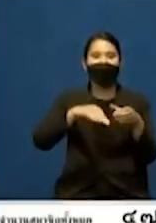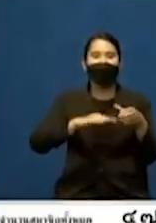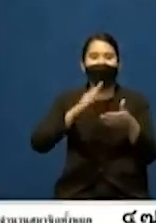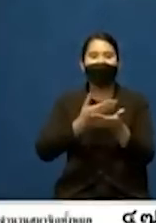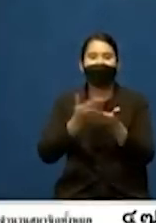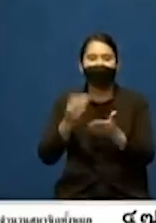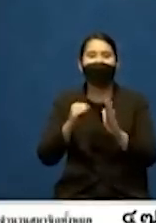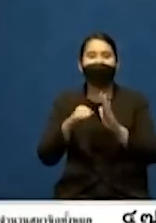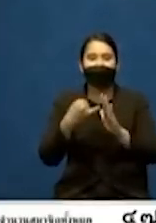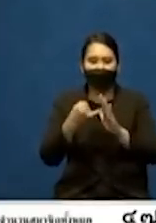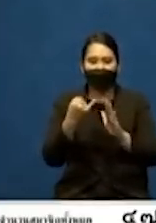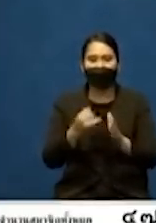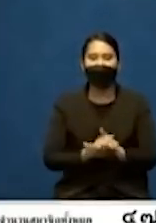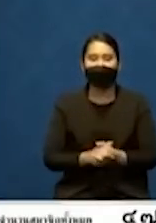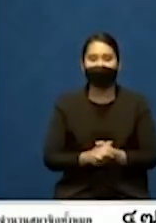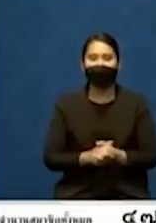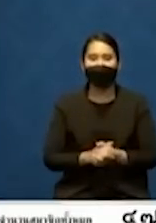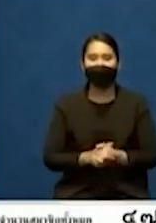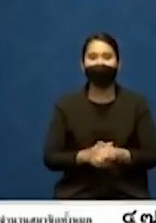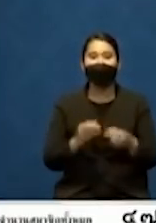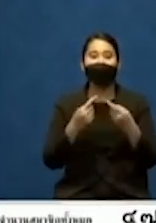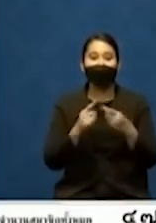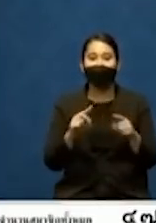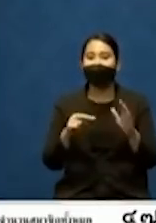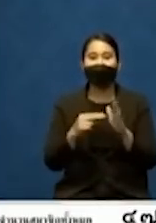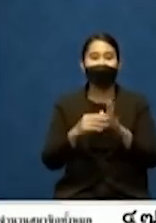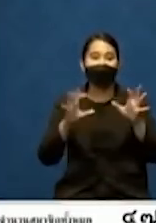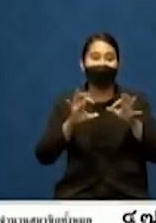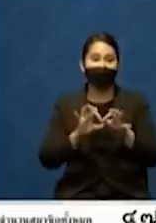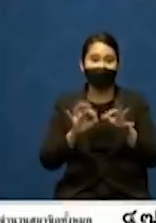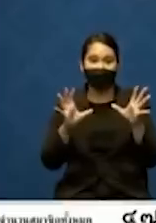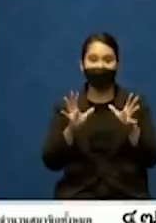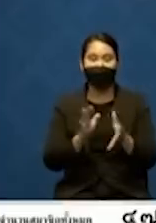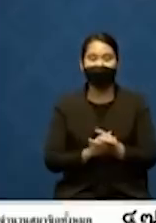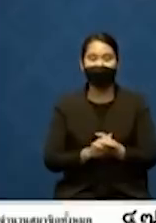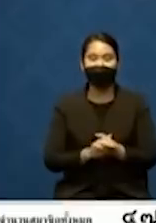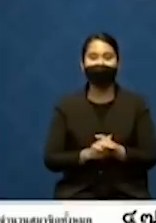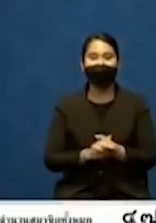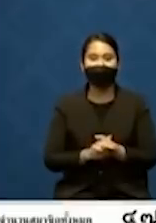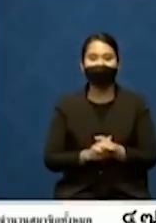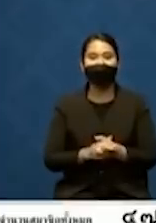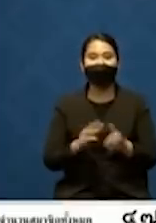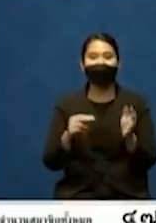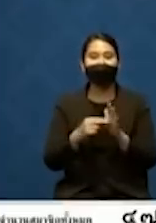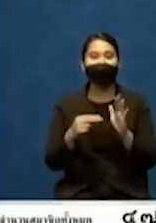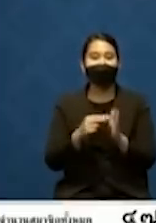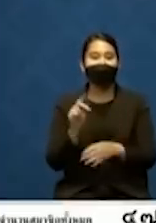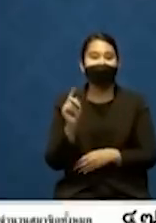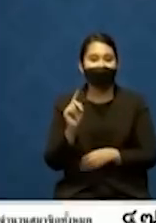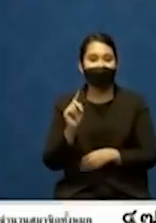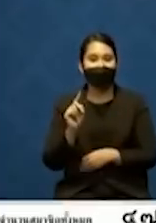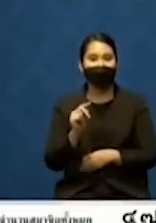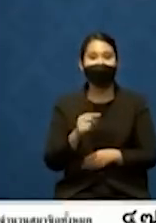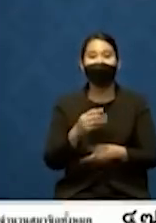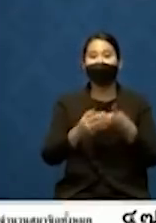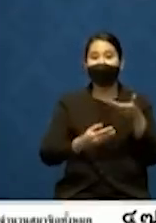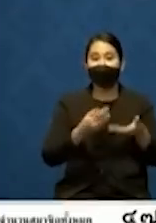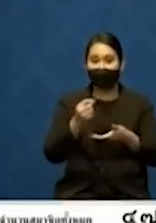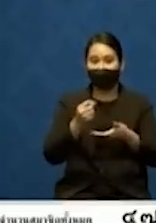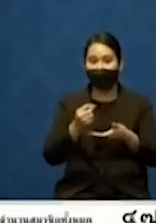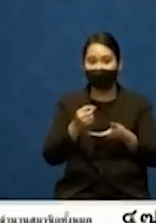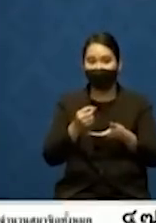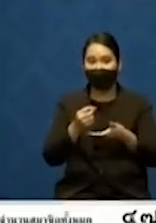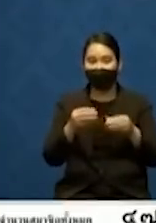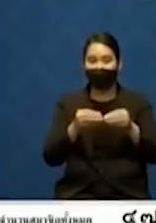คุมการบริโภคมันมีกฎหมายอื่นอยู่แล้วควบคุมบริโภคสุรานะเพียงแต่ว่าวิธีการเนี่ยมันจะปลดล็อกไม่ให้ถูก